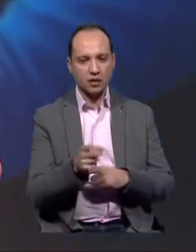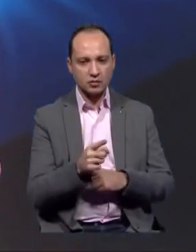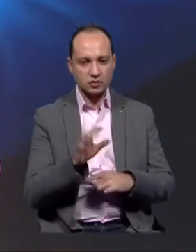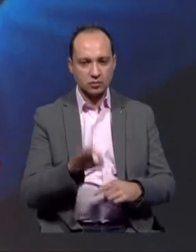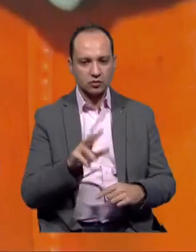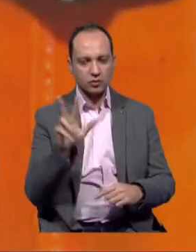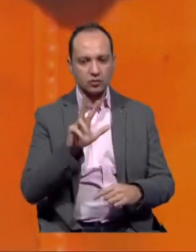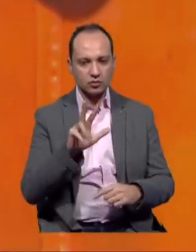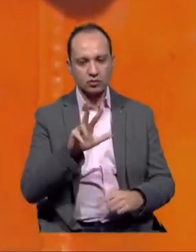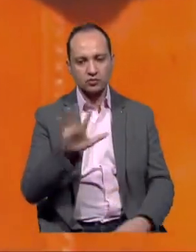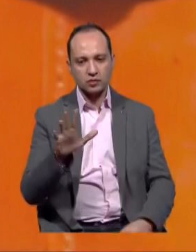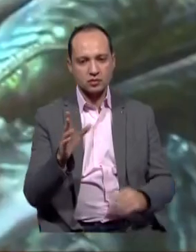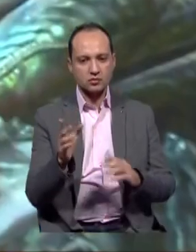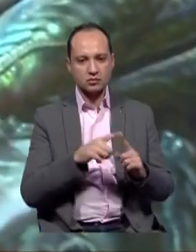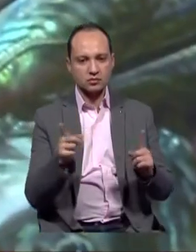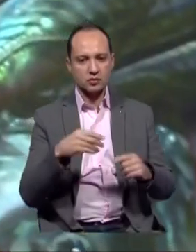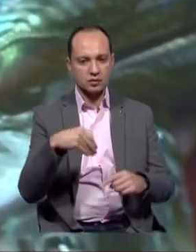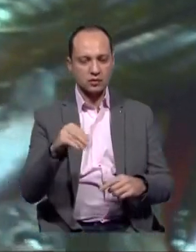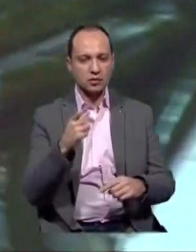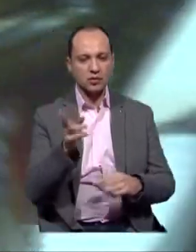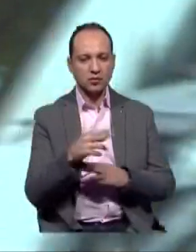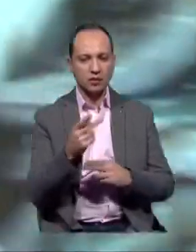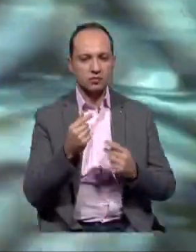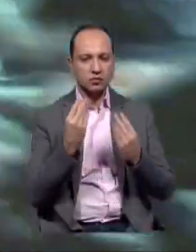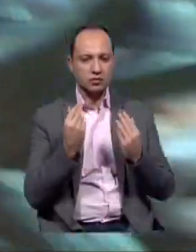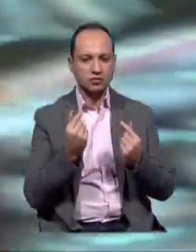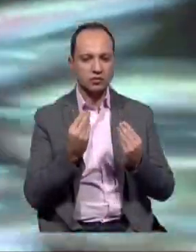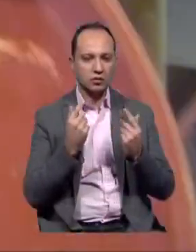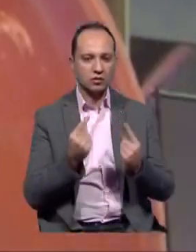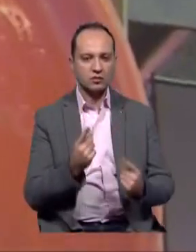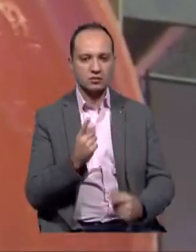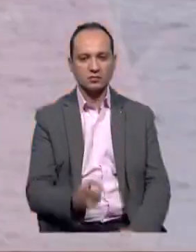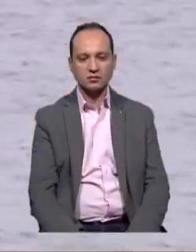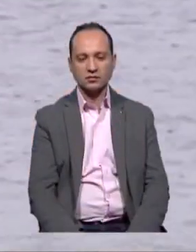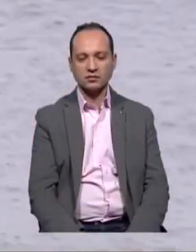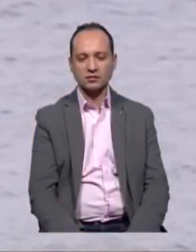bugün 30 ila 35 liraya satıldı çünkü balık çok az.